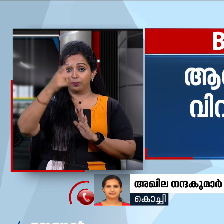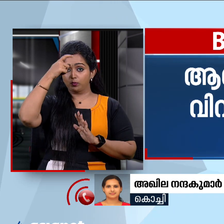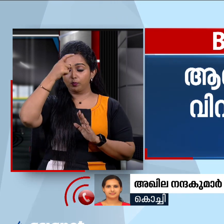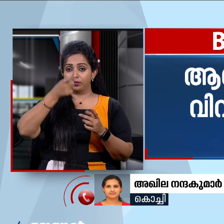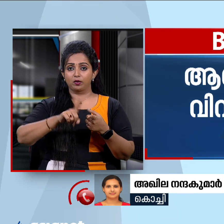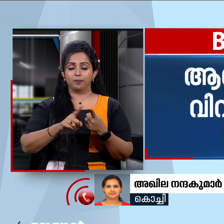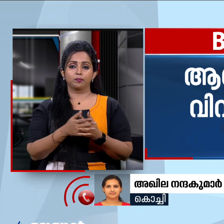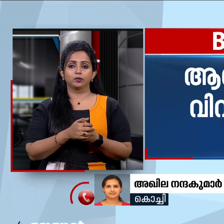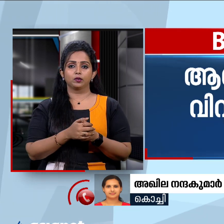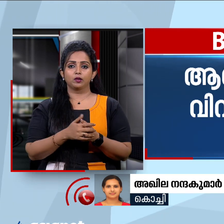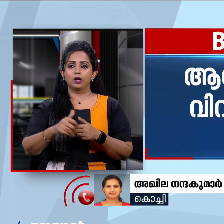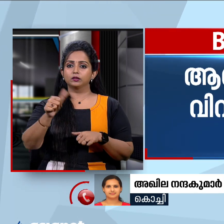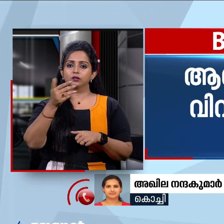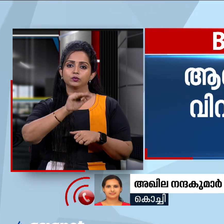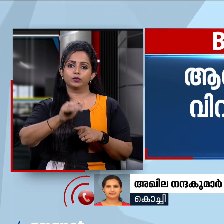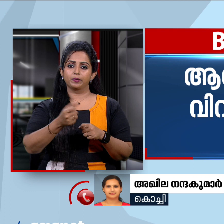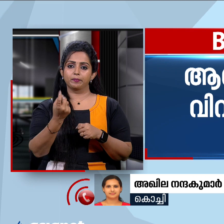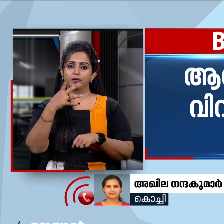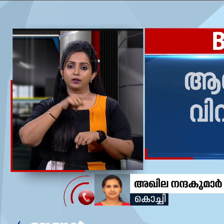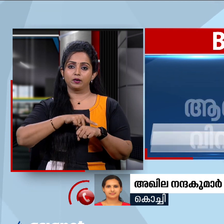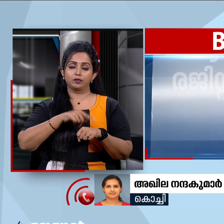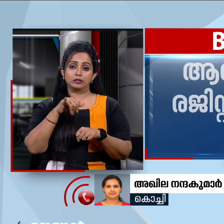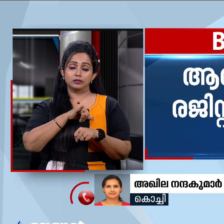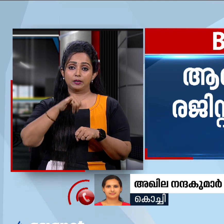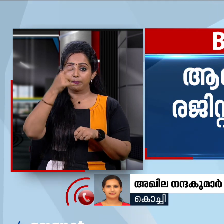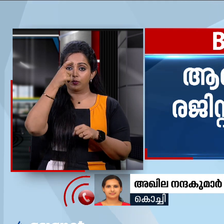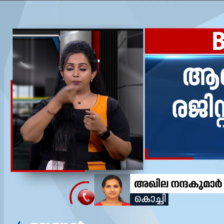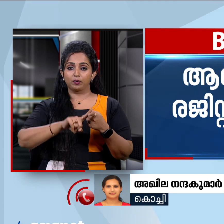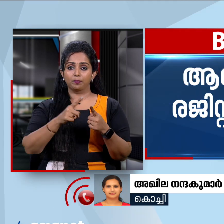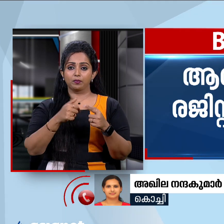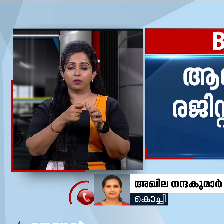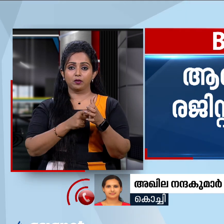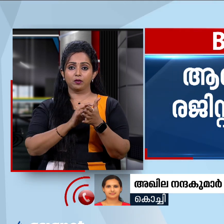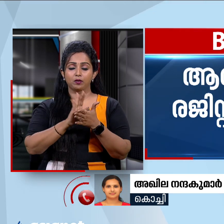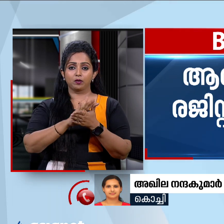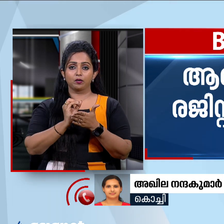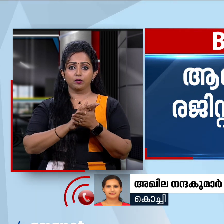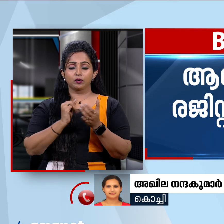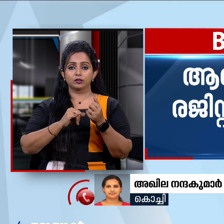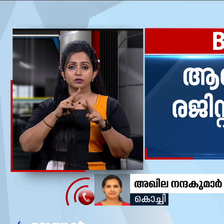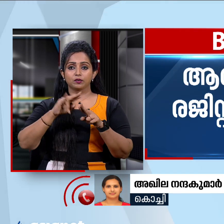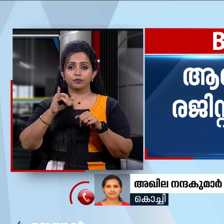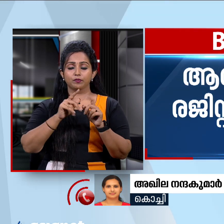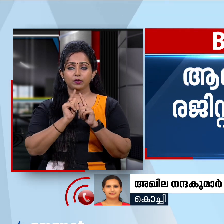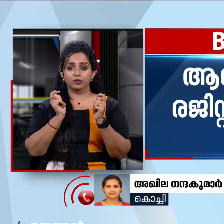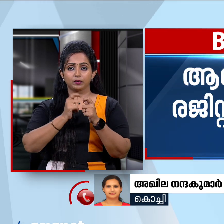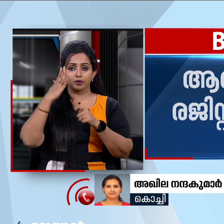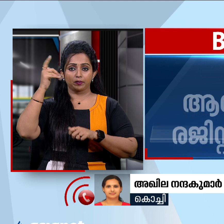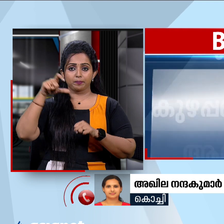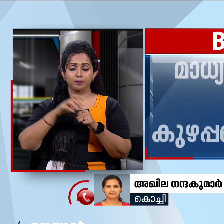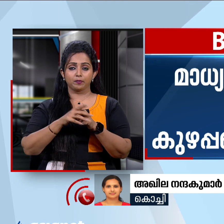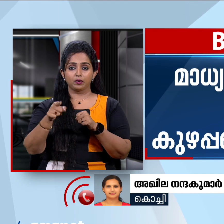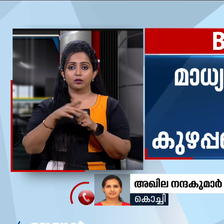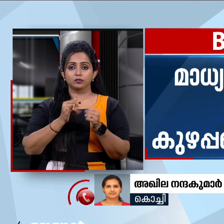സംഭവിക്കുന്നതാണ്. മറ്റ് വിദ്യാർത്ഥികൾക്ക് പലരും ഇതേ സമാന പ്രശ്നമുണ്ടായിട്ടുണ്ട്. പക്ഷേ ആർഷോ ഒരു SFI നേതാവായതിന്റെ പശ്ചാത്തലത്തിലാണ് ഇതിന് വലിയൊരു